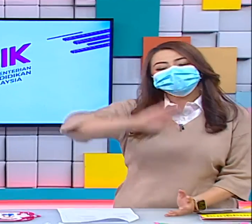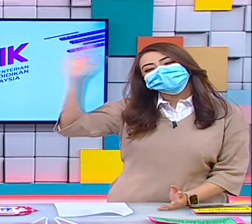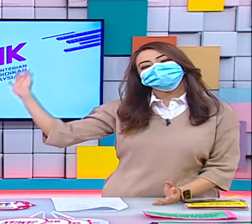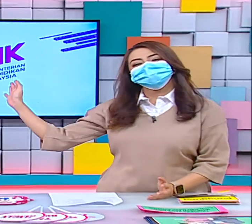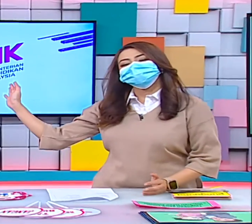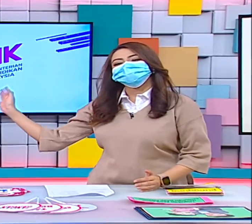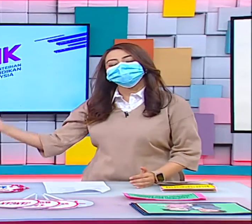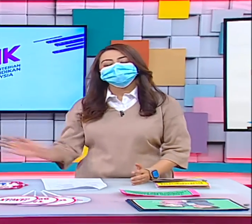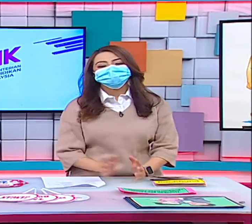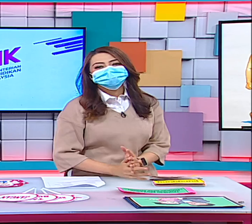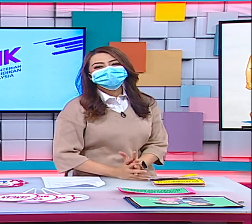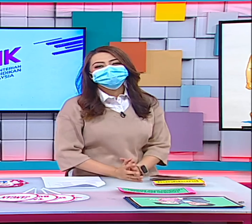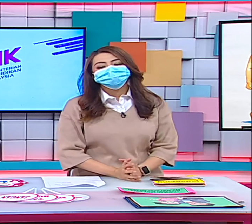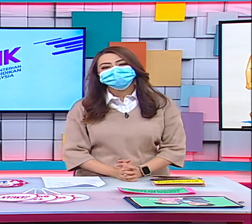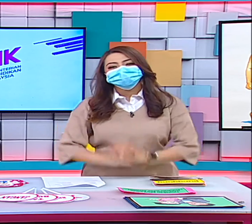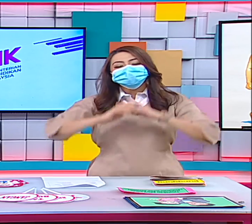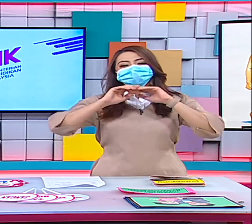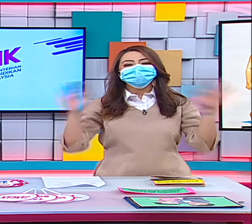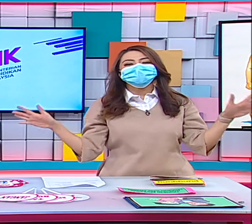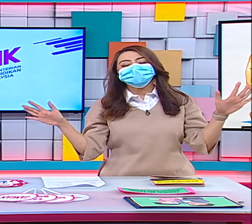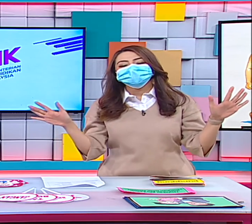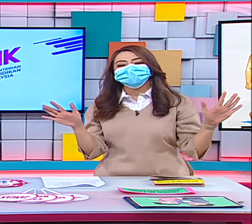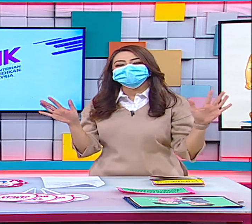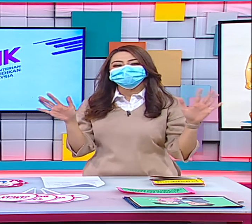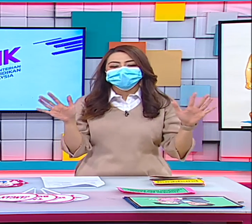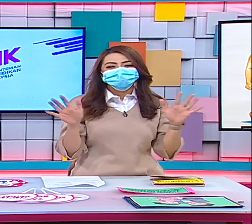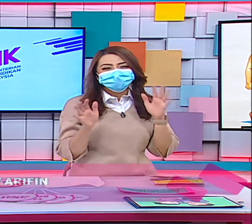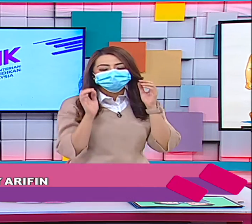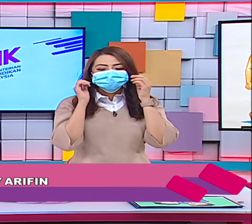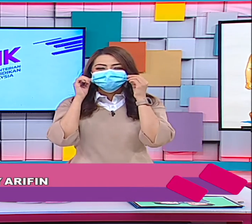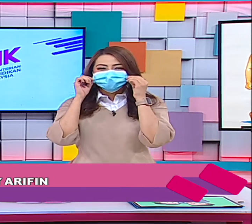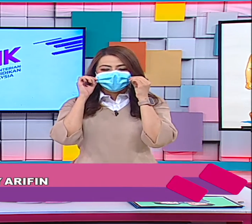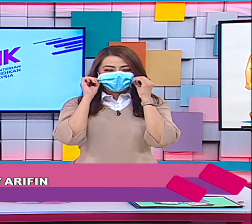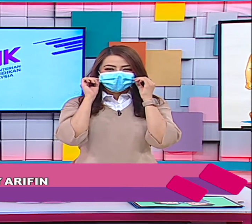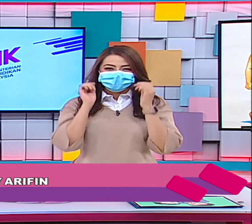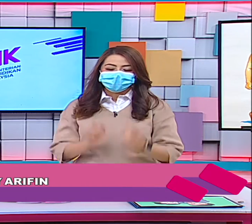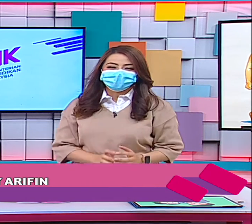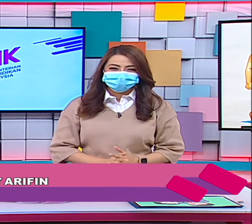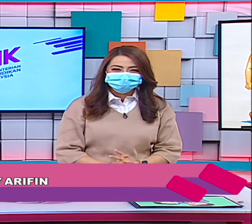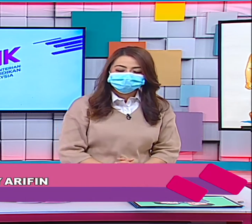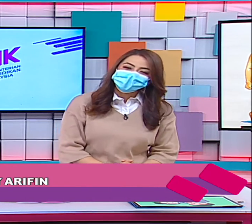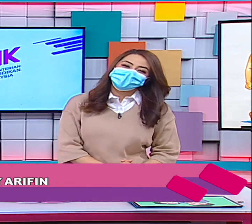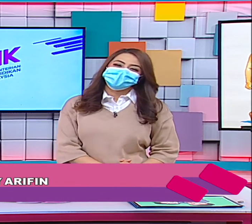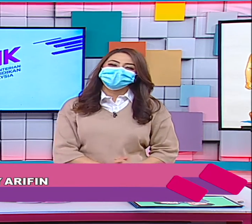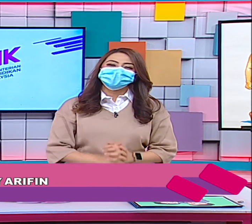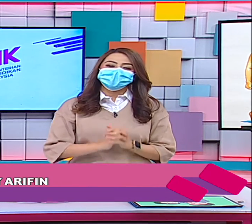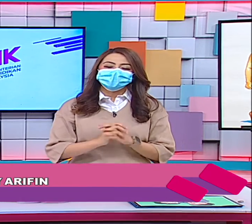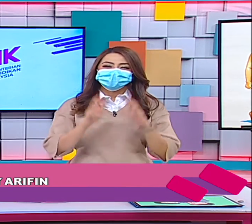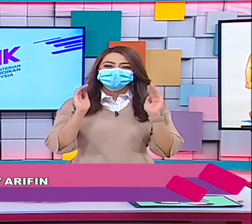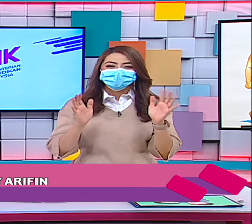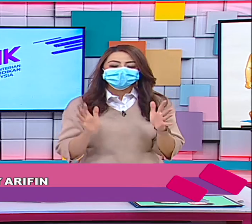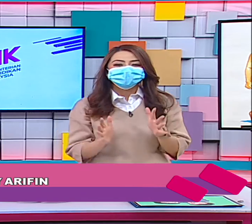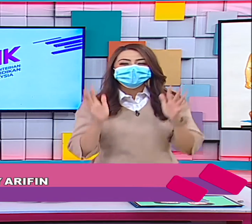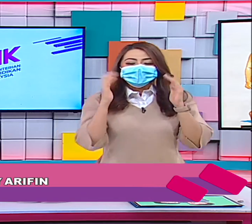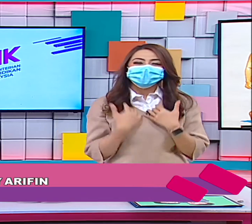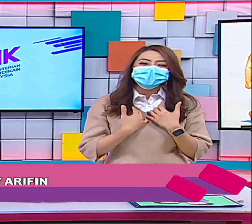Hai, assalamualaikum. Anda sedang menonton Teroka di Didik TV KPM bersama saya Ellie Arifin. Okey,